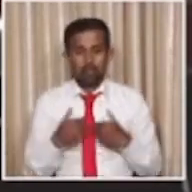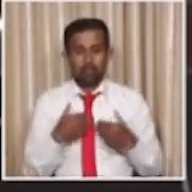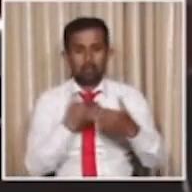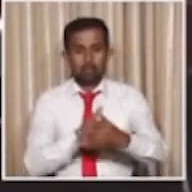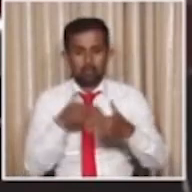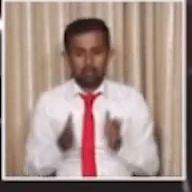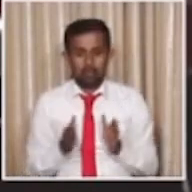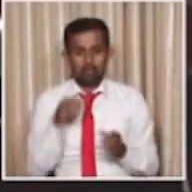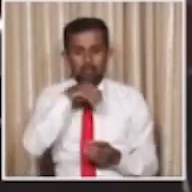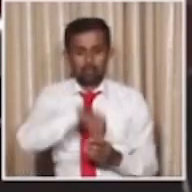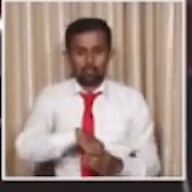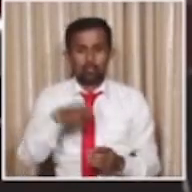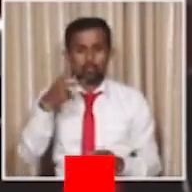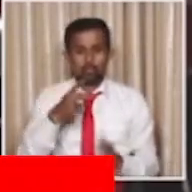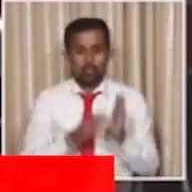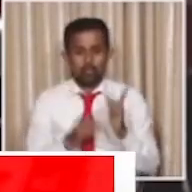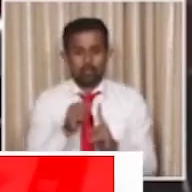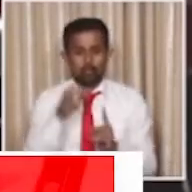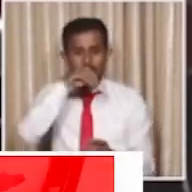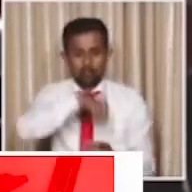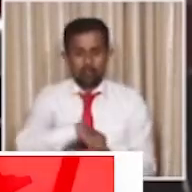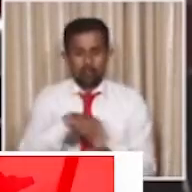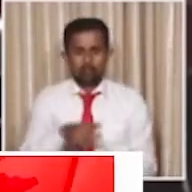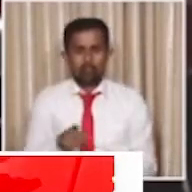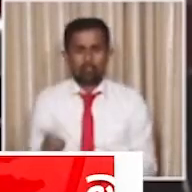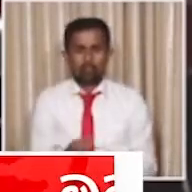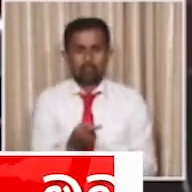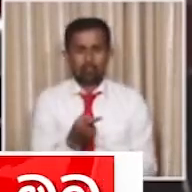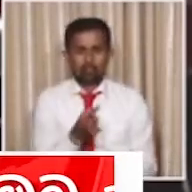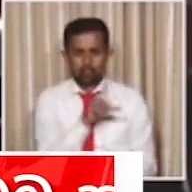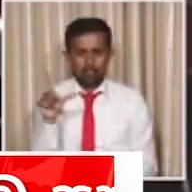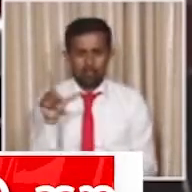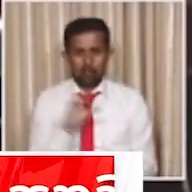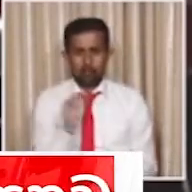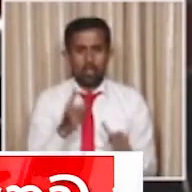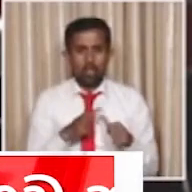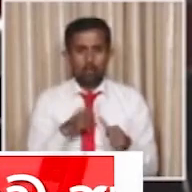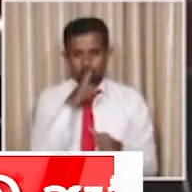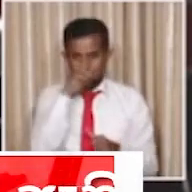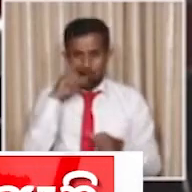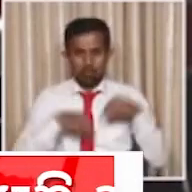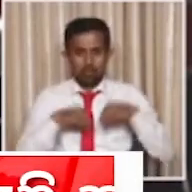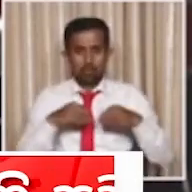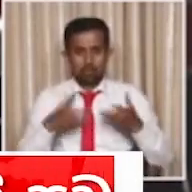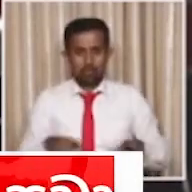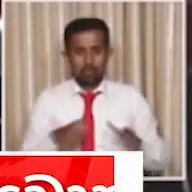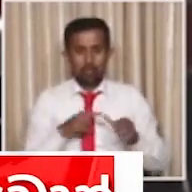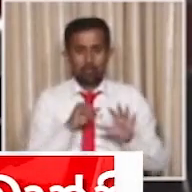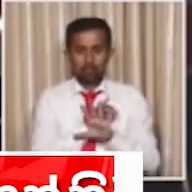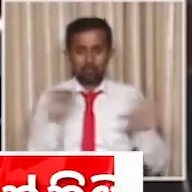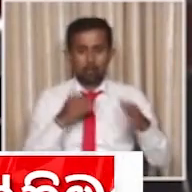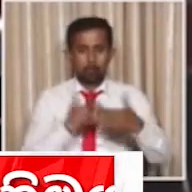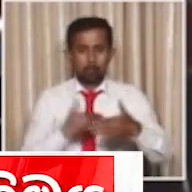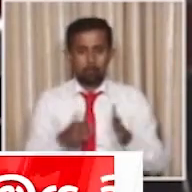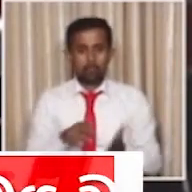කැබිනට් මණ්ඩලය පත් කරලා නියෝජ්‍ය ඇමතිවරු පත් කරලා මම හිතන්නේ දවස් 17කට පස්සේ. මොකද අගෝස්තු මාසයේ මැතිවරණය අවසන් වෙන්නේ. අගෝස්තු 16